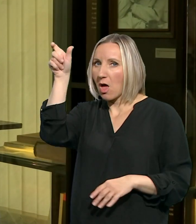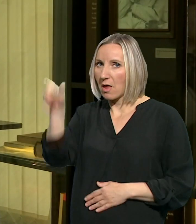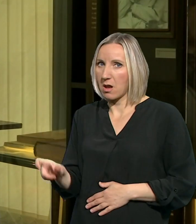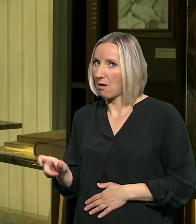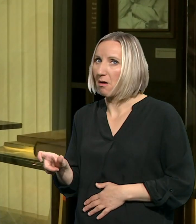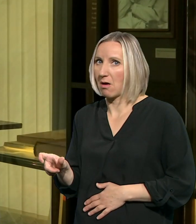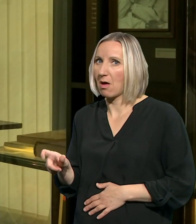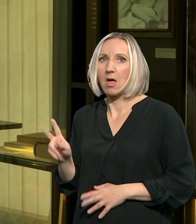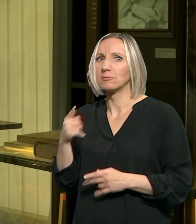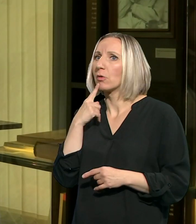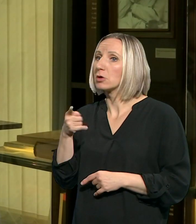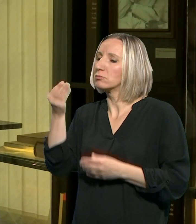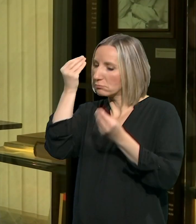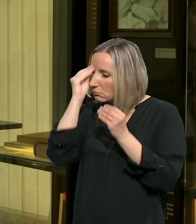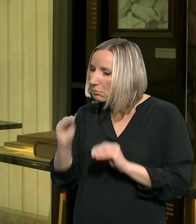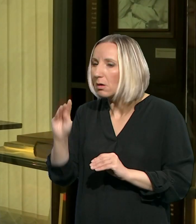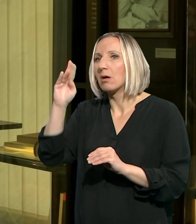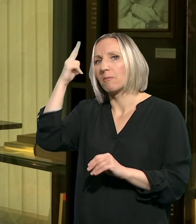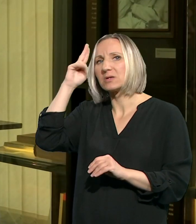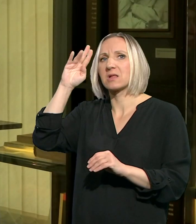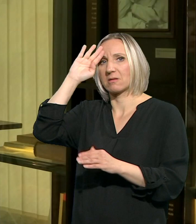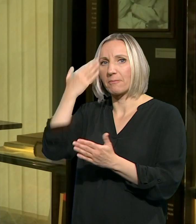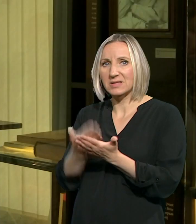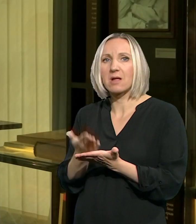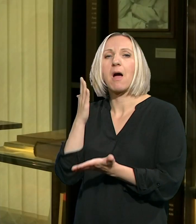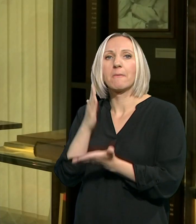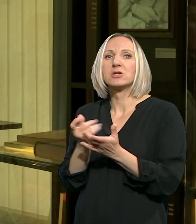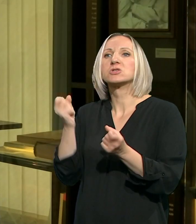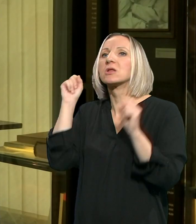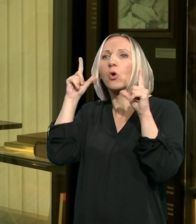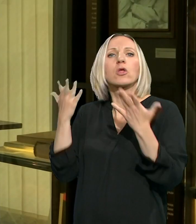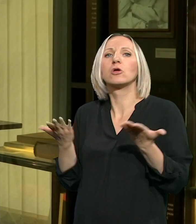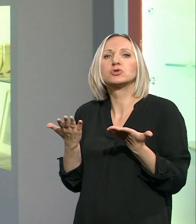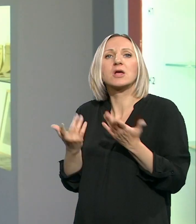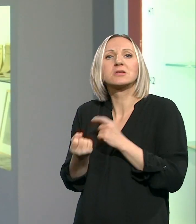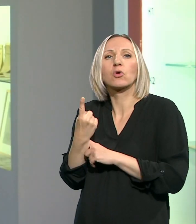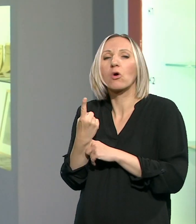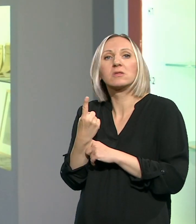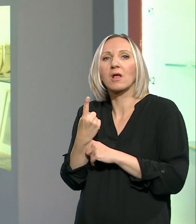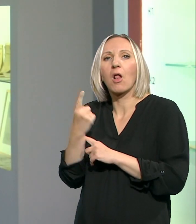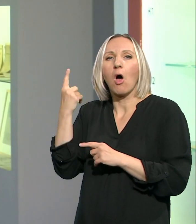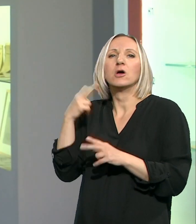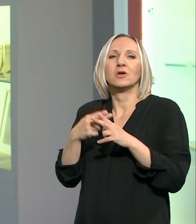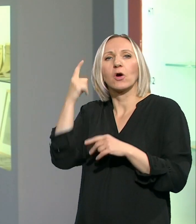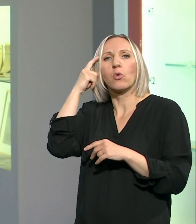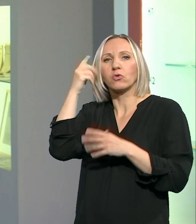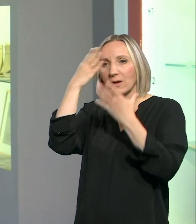bila cenjena i poznata i priznata, već upravo je se desila kultura zaborava. S obzirom da je Smilja Kostić bila francuski đak, bila